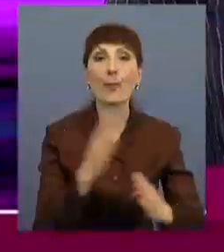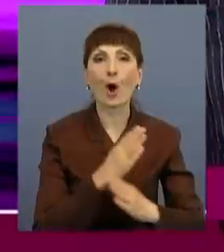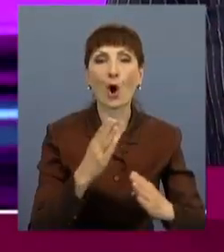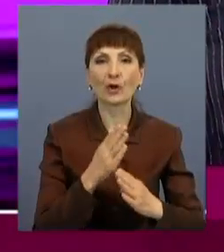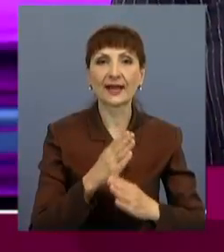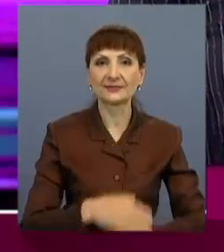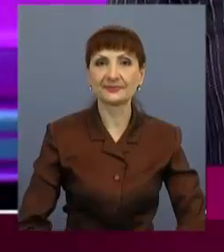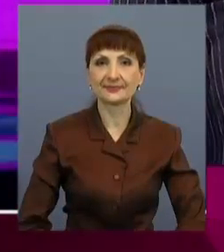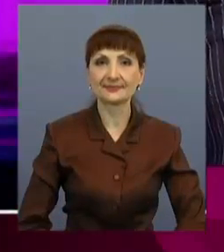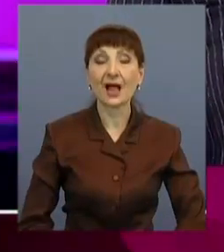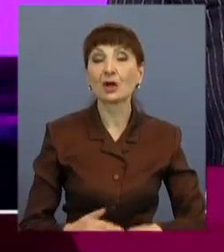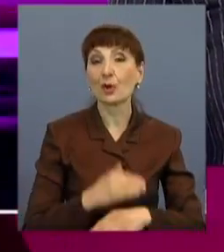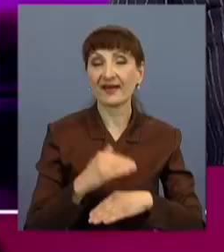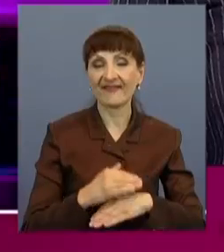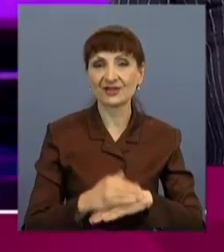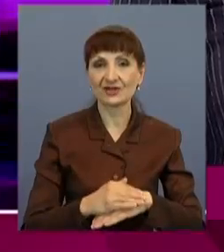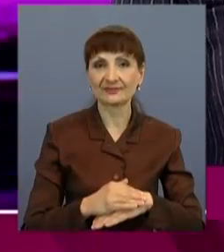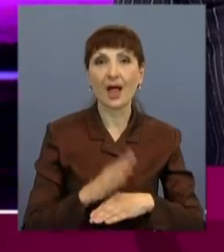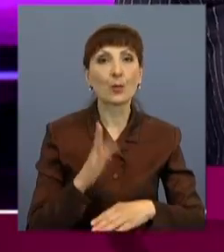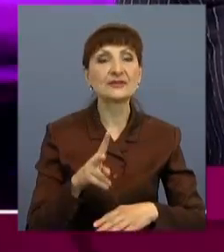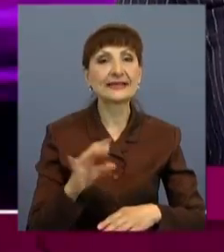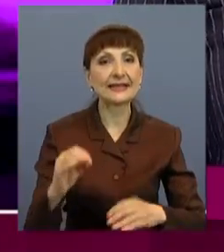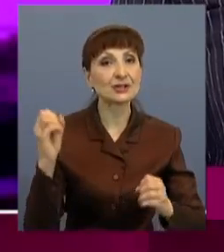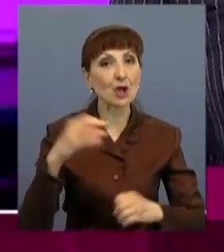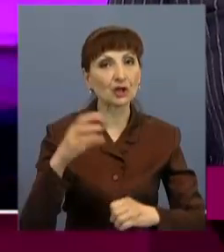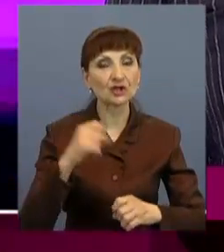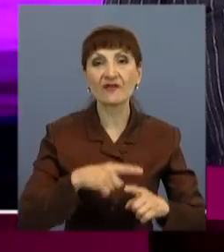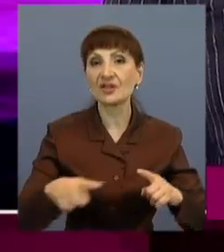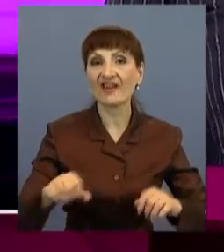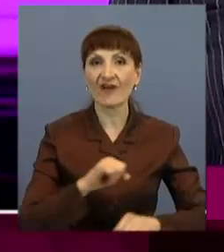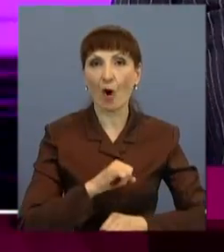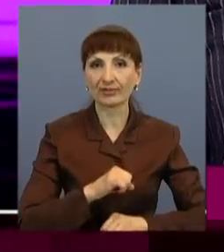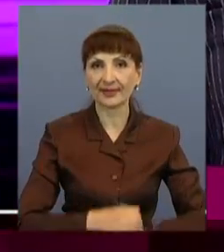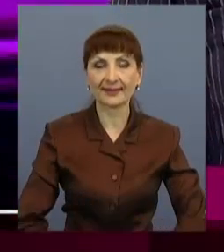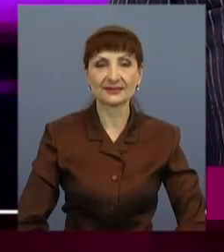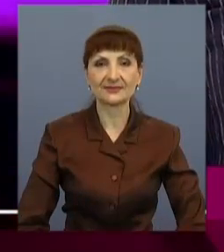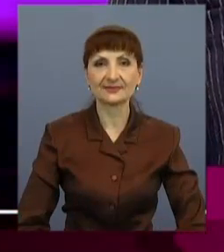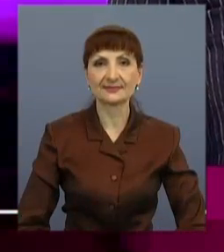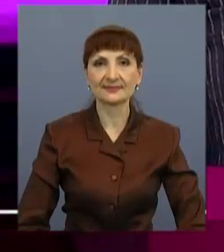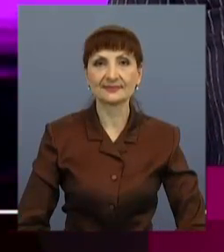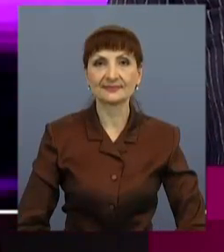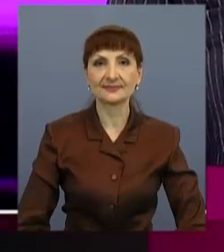Даулет Кисебаев. Добрый вечер, Даулет. Будет ли солнечно в ближайшие выходные?